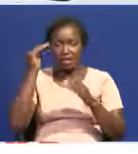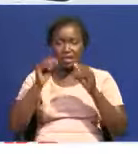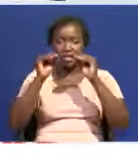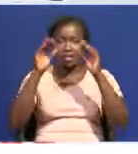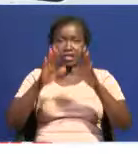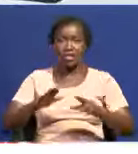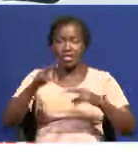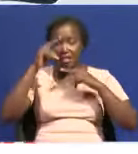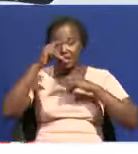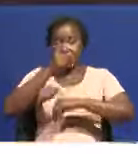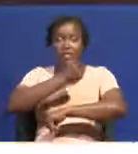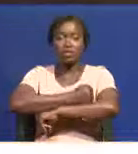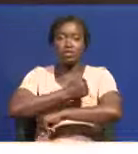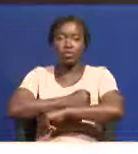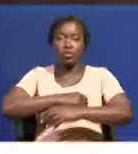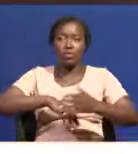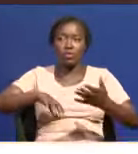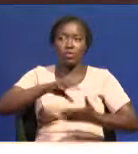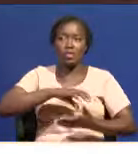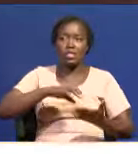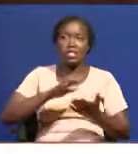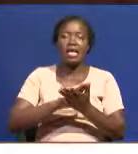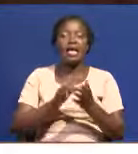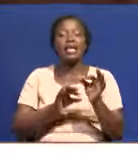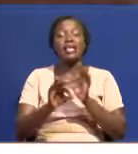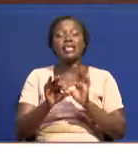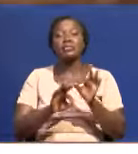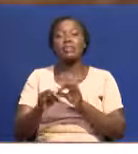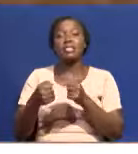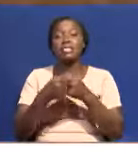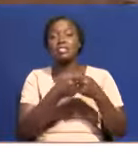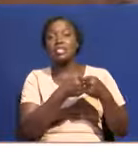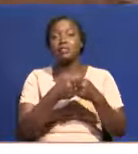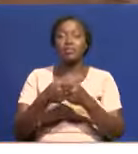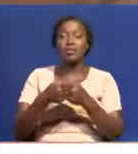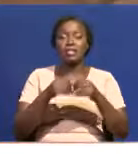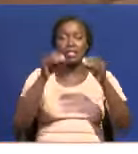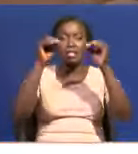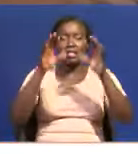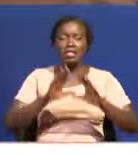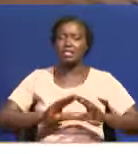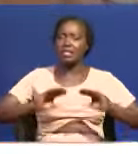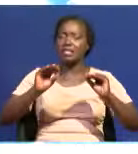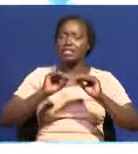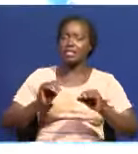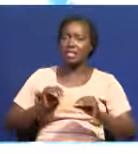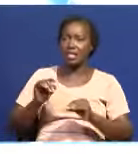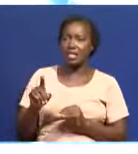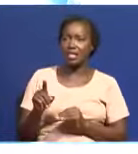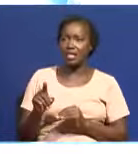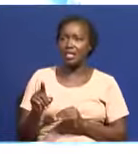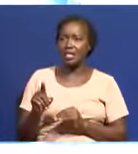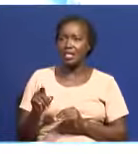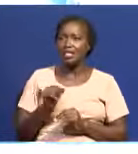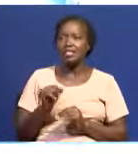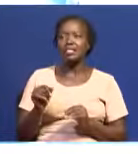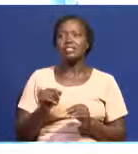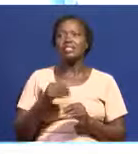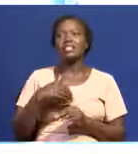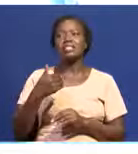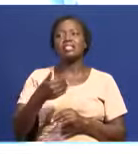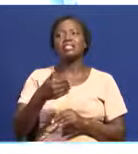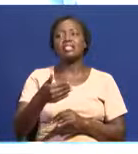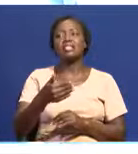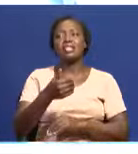upili ya Msitu ya St. Teresa, anasimulia changamoto zinazowakabili walimu wanaomfundisha Gloria. She is irregular at